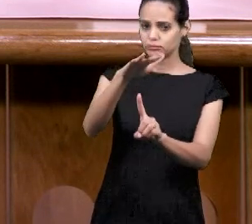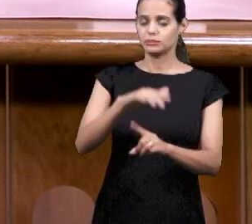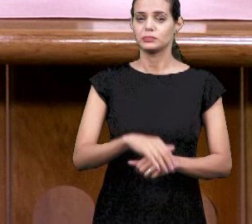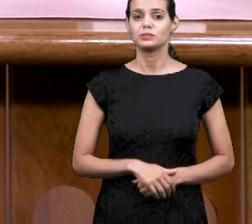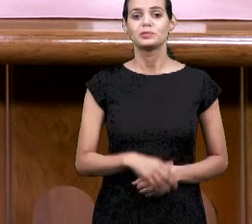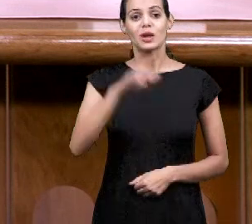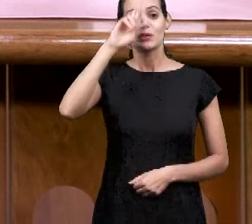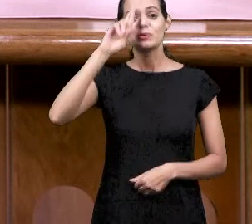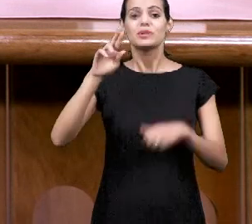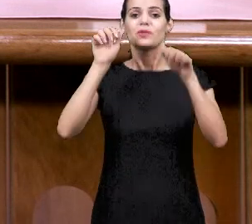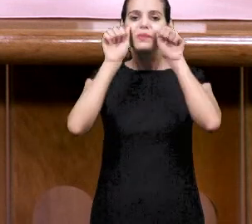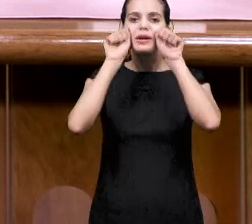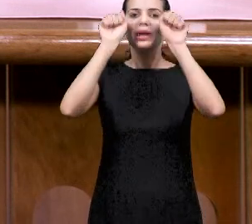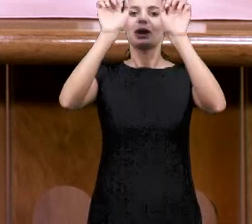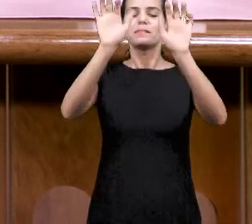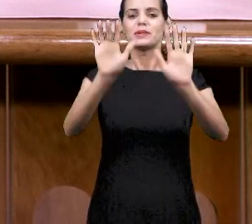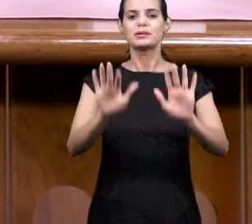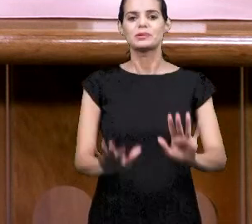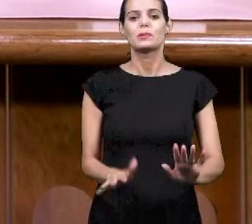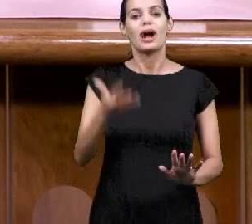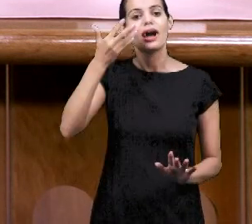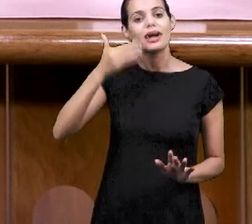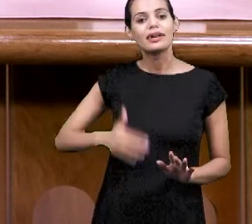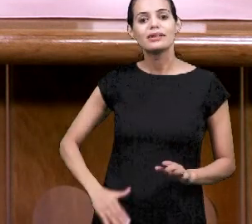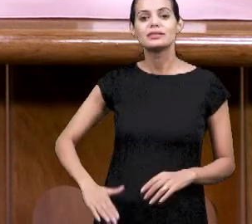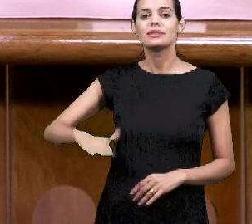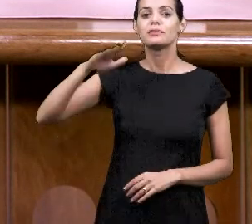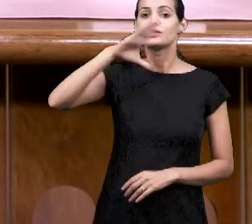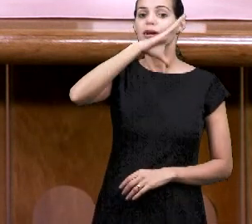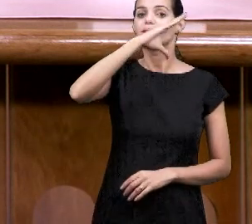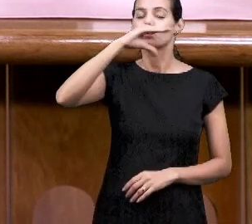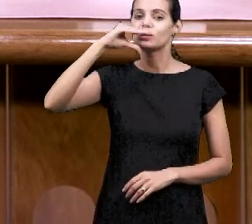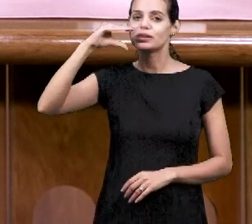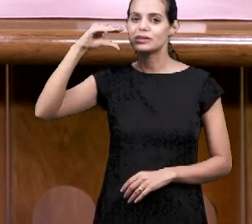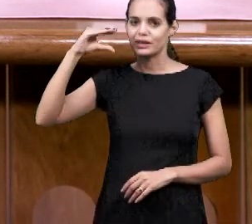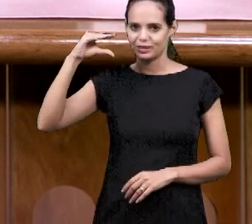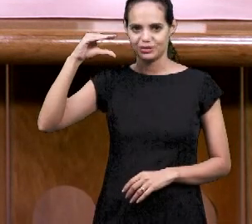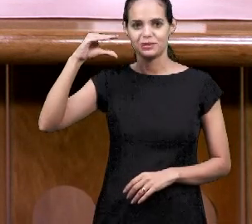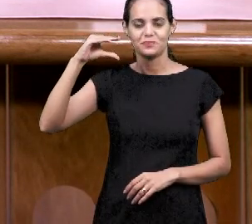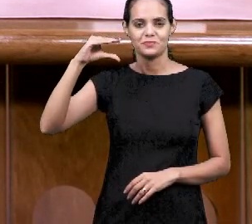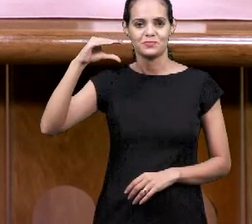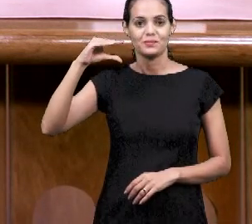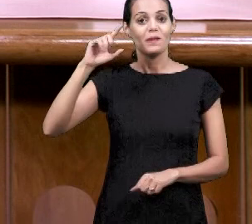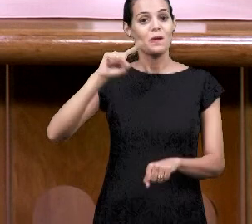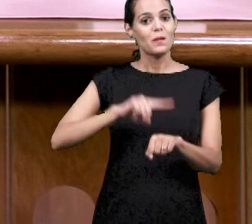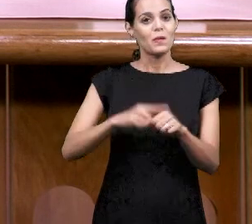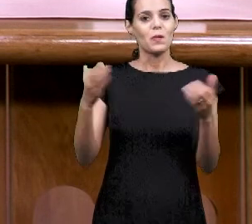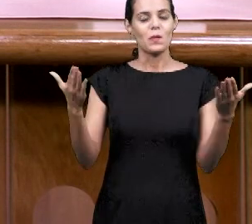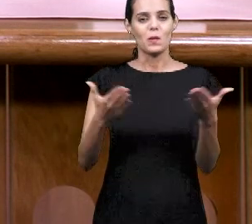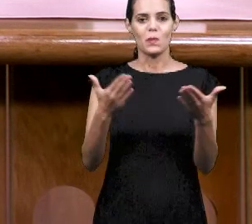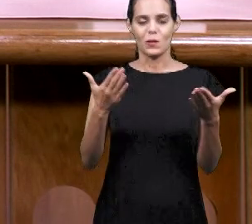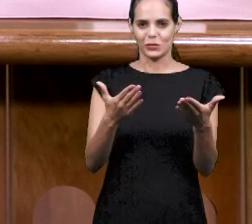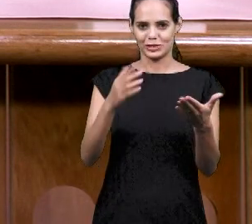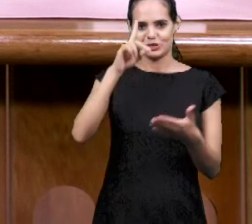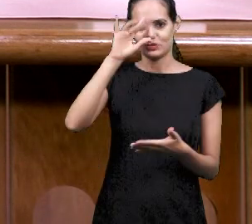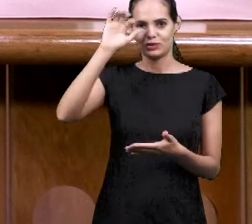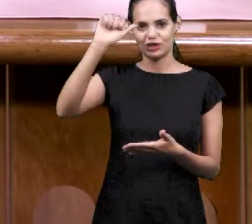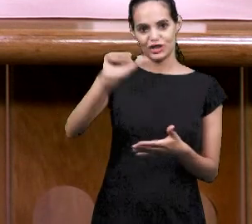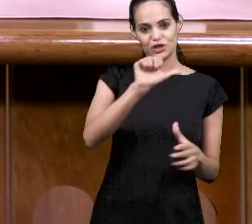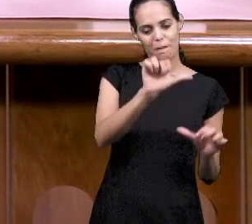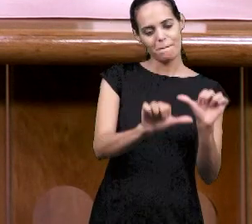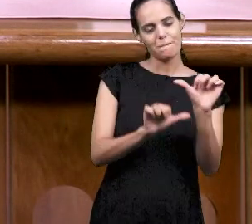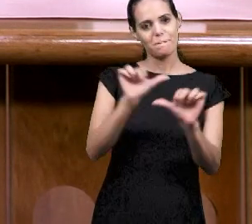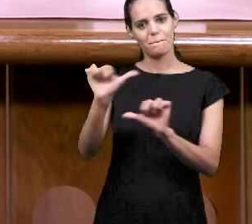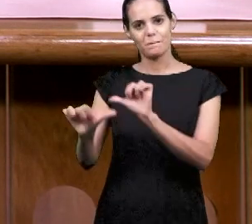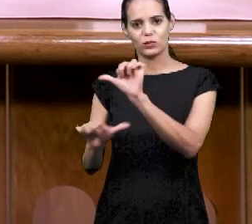à ces classes tous les jeudis à partir de 16h par notre canal officiel de YouTube. Nous allons prier au Seigneur avec une portion de main